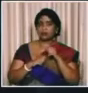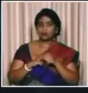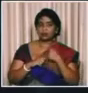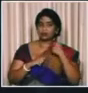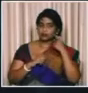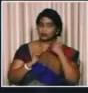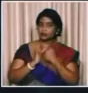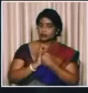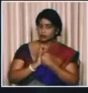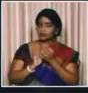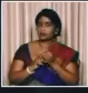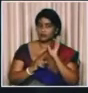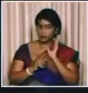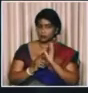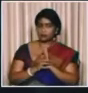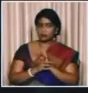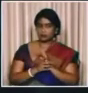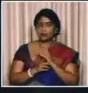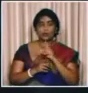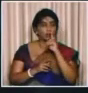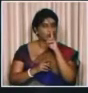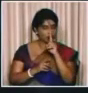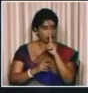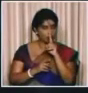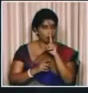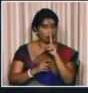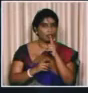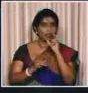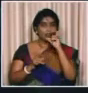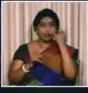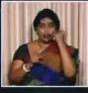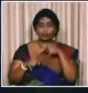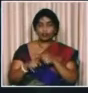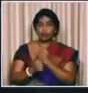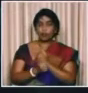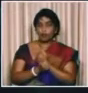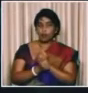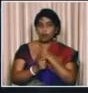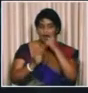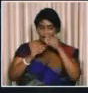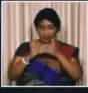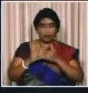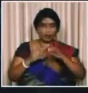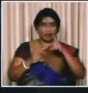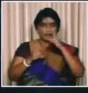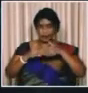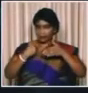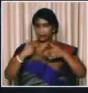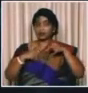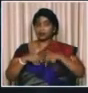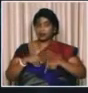දන්නවා ගරු සභාපතිතුමනි එක ටවුන් හෝල් එකෙන් එක පොලිස් සීමාවක් ඉවර වෙනවා